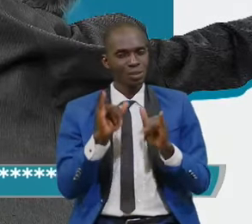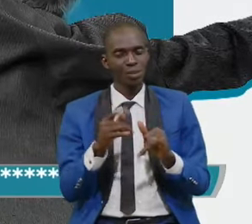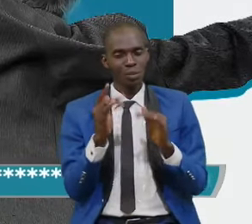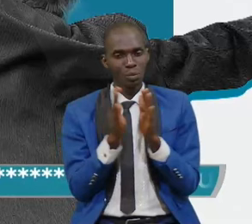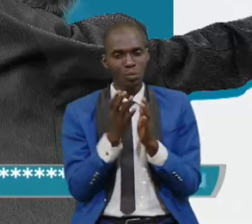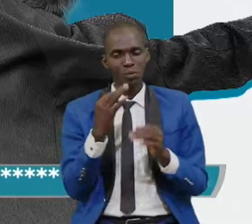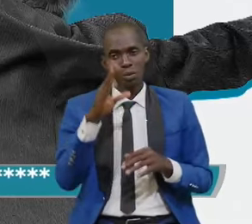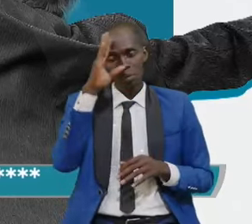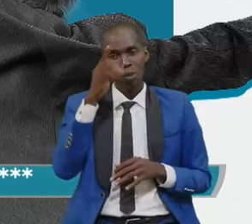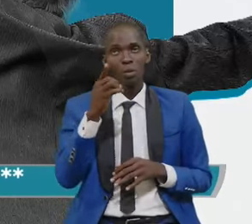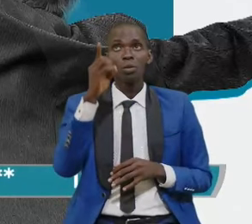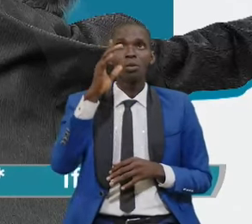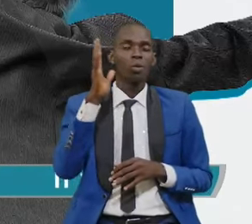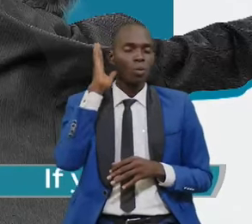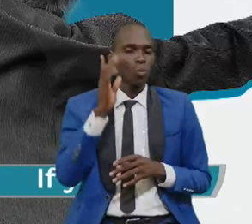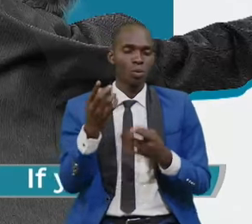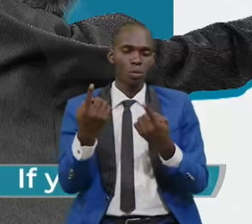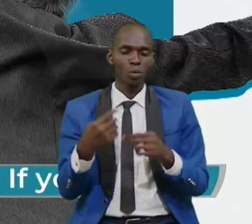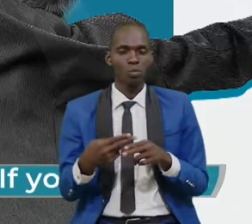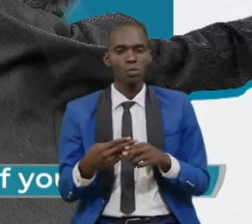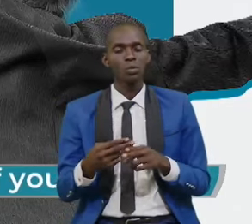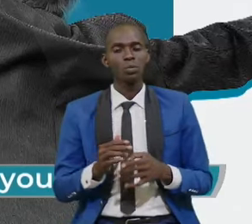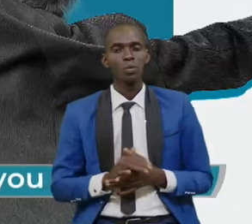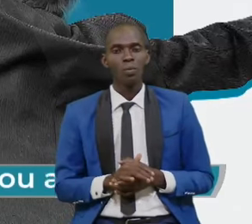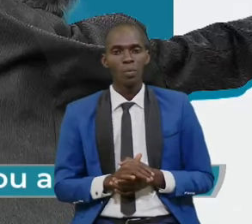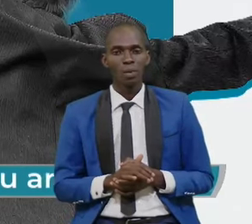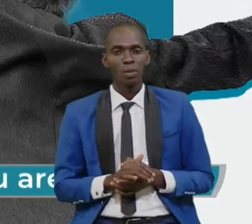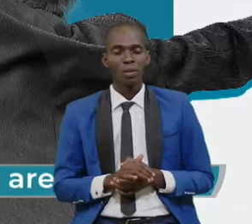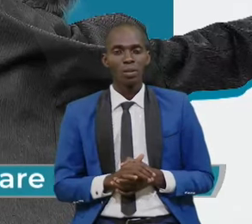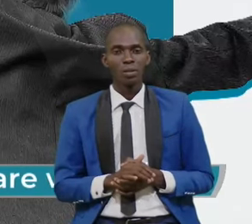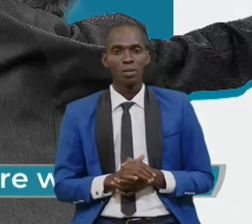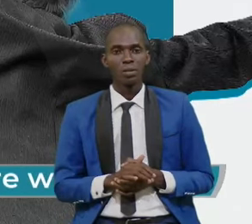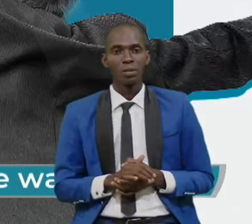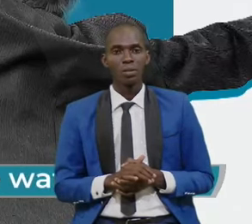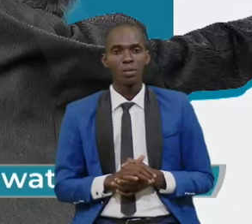Restez sur place pour les autres parce que la prière de l'homme de Dieu viendra bientôt.